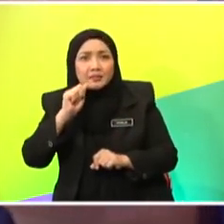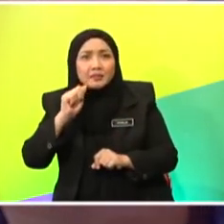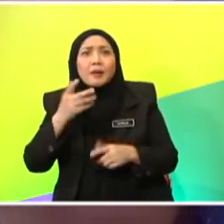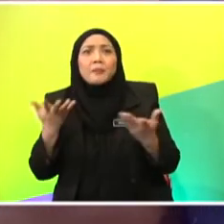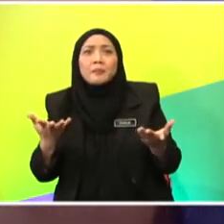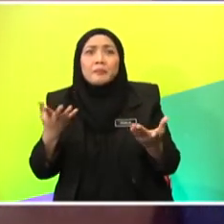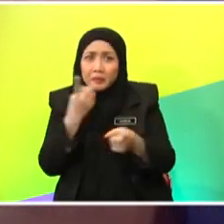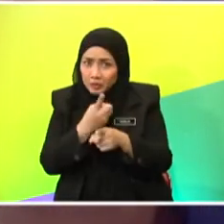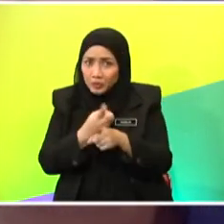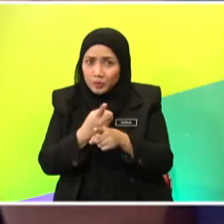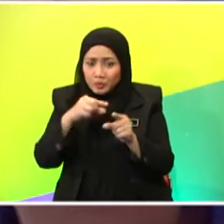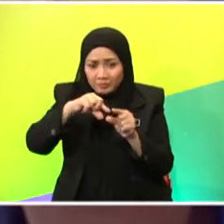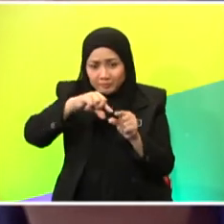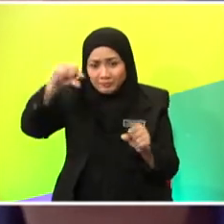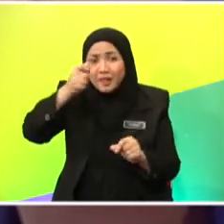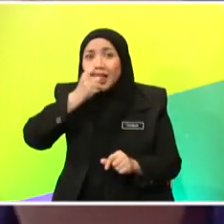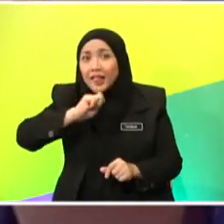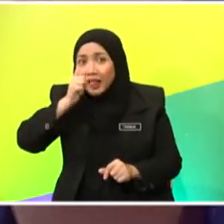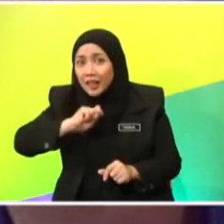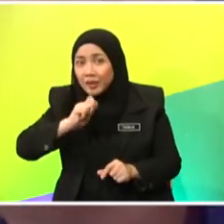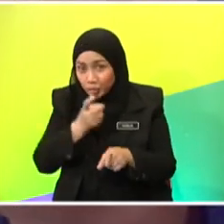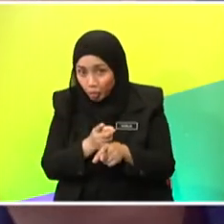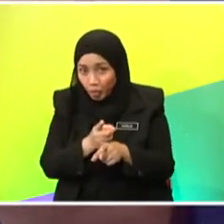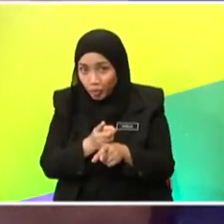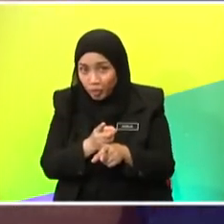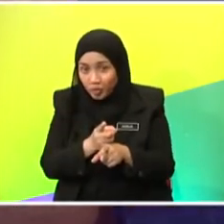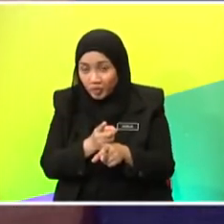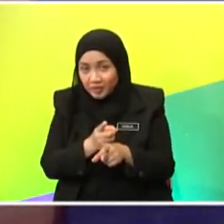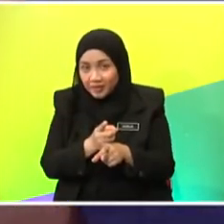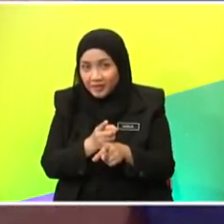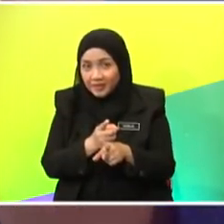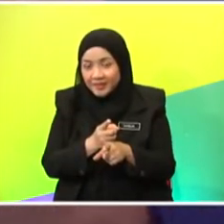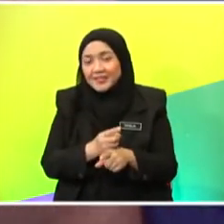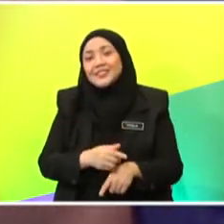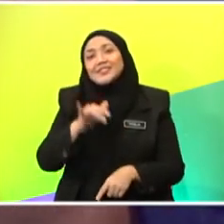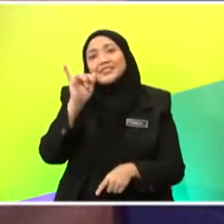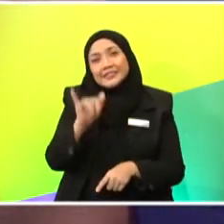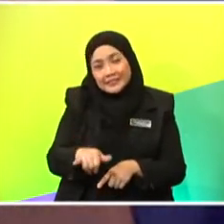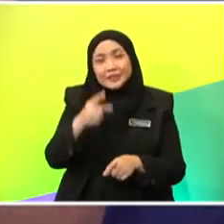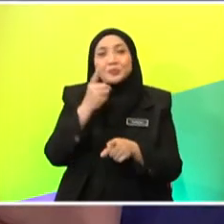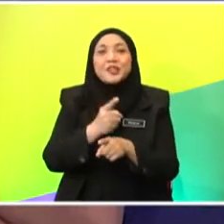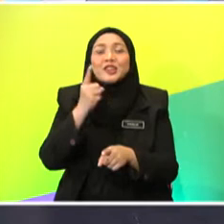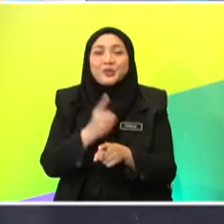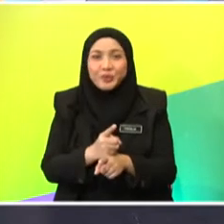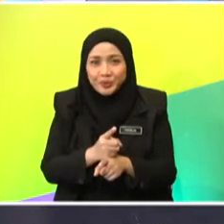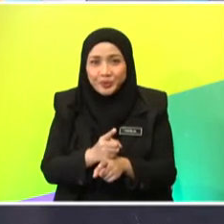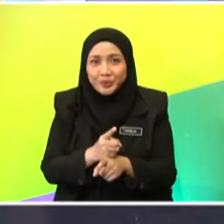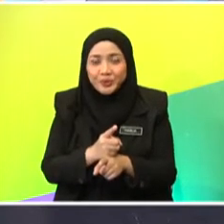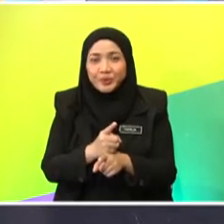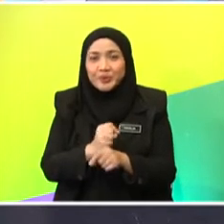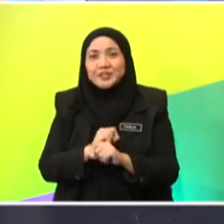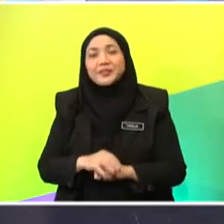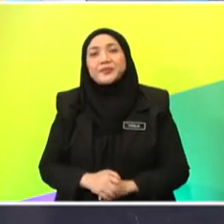betul betul betul hahaha betul sih bantu saya